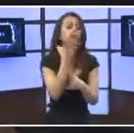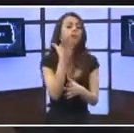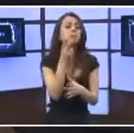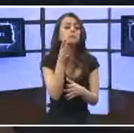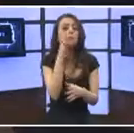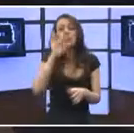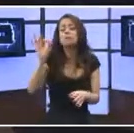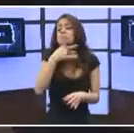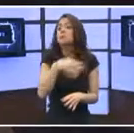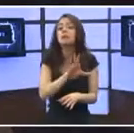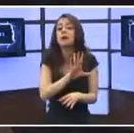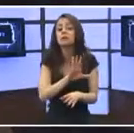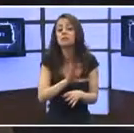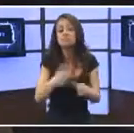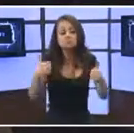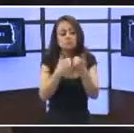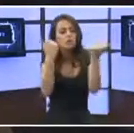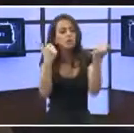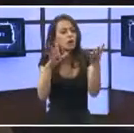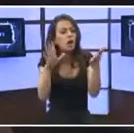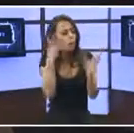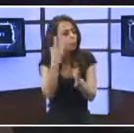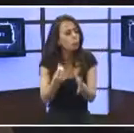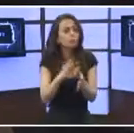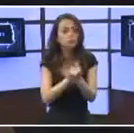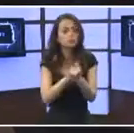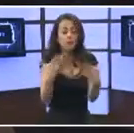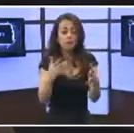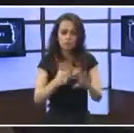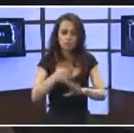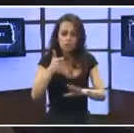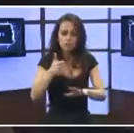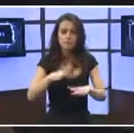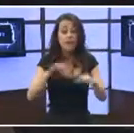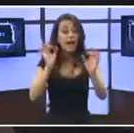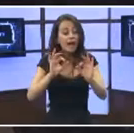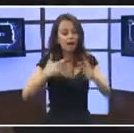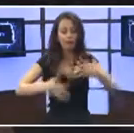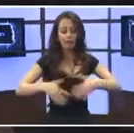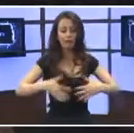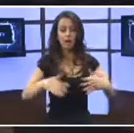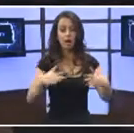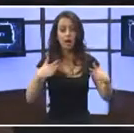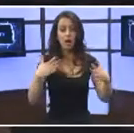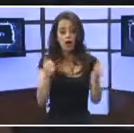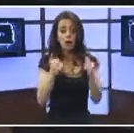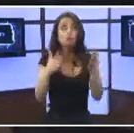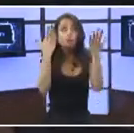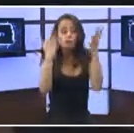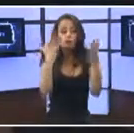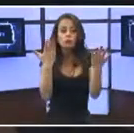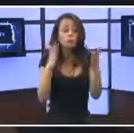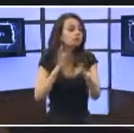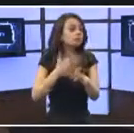yok. Evet. Evet. Kaza kesinlikle ve kader. Kesinlikle öyle başkanım. Mutlaka her engelli haline şükrediyor. Niye?